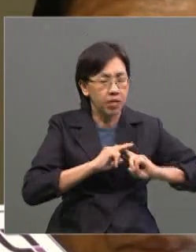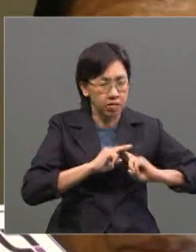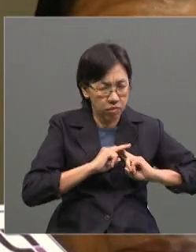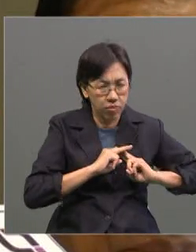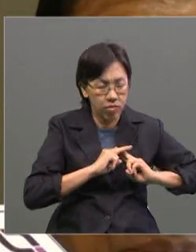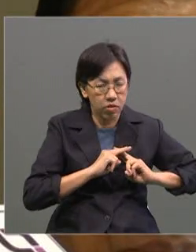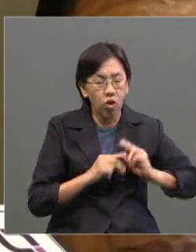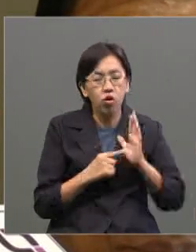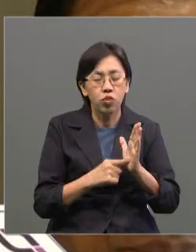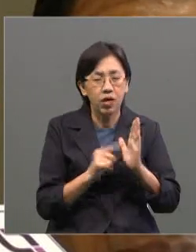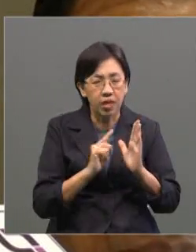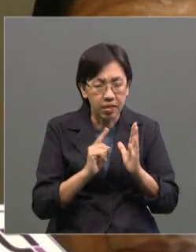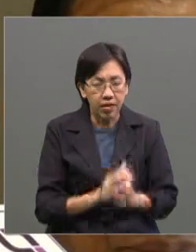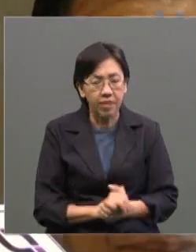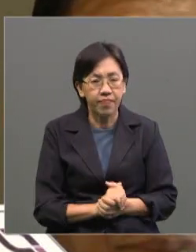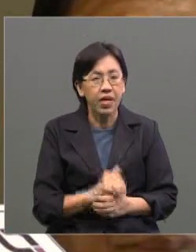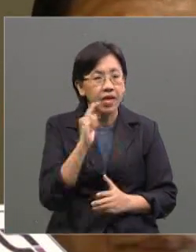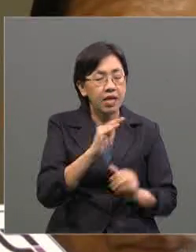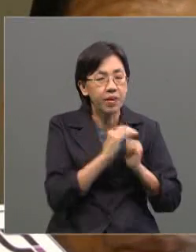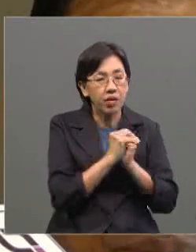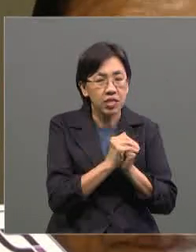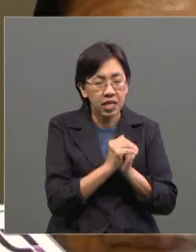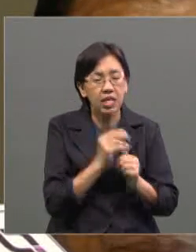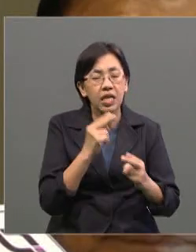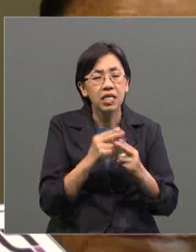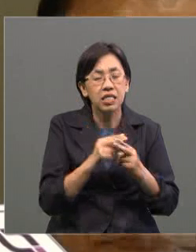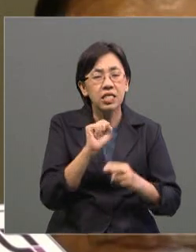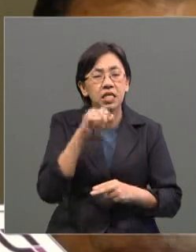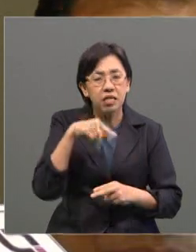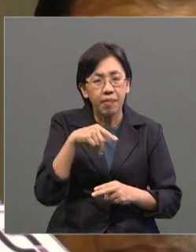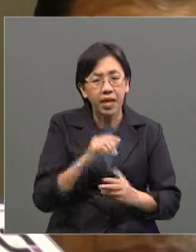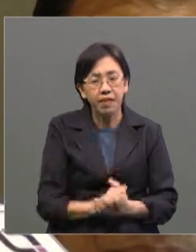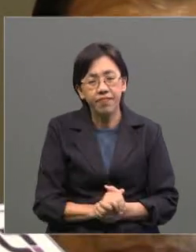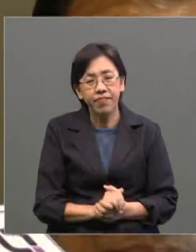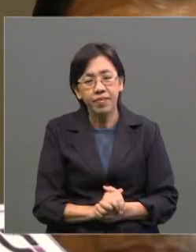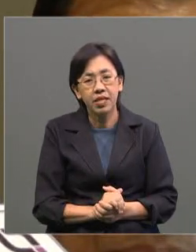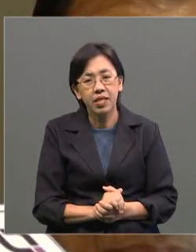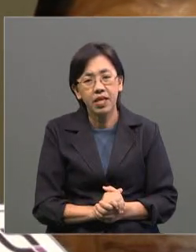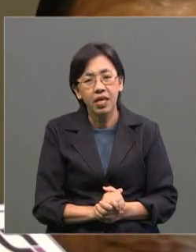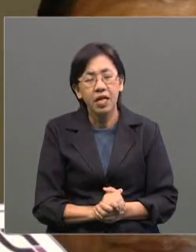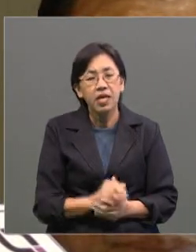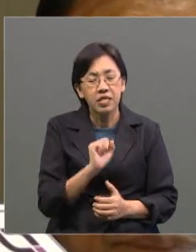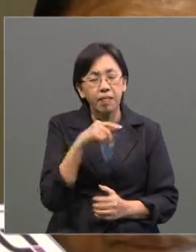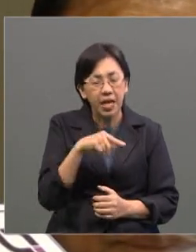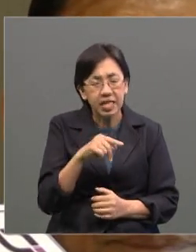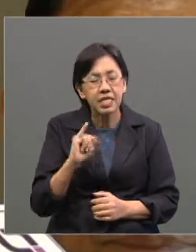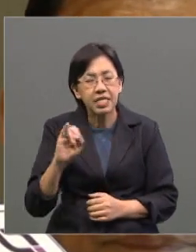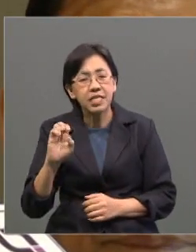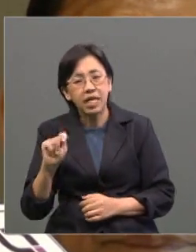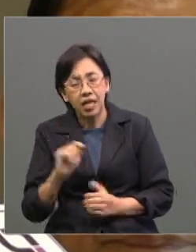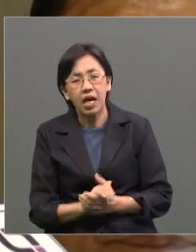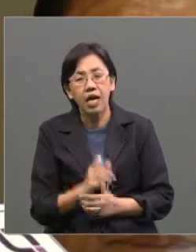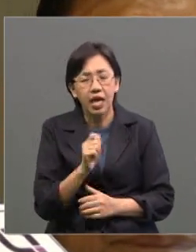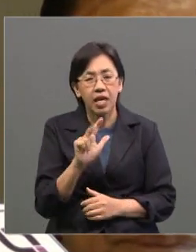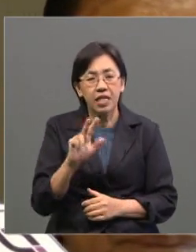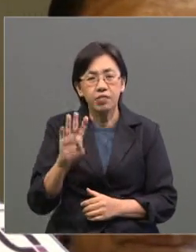มีคอนเนคชั่นกับทางเครื่องบินที่จีนชื่อ Spice Jet Spice ที่แปลว่าเครื่องเทศนะครับเขาใ